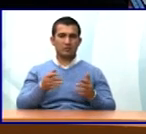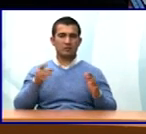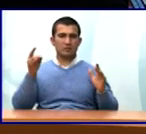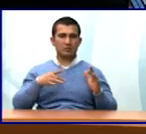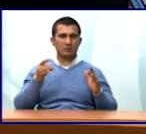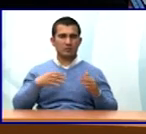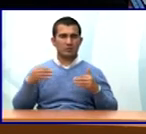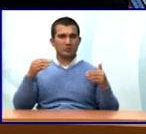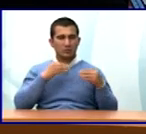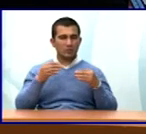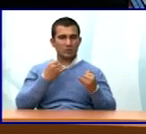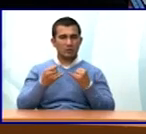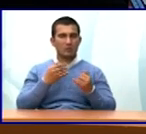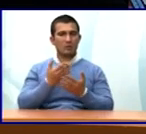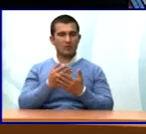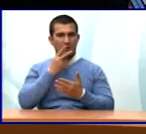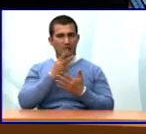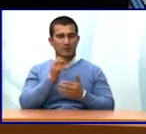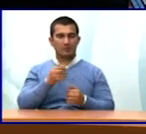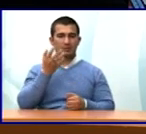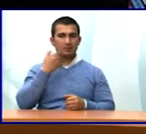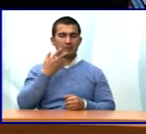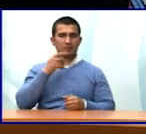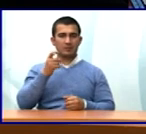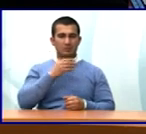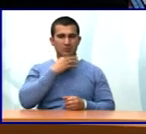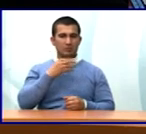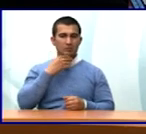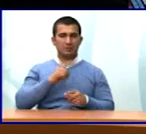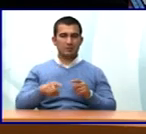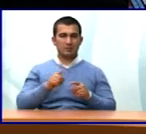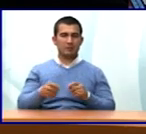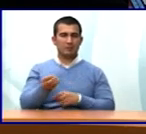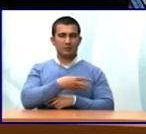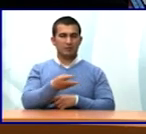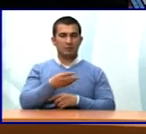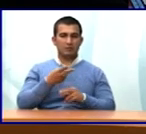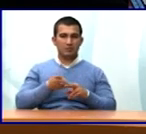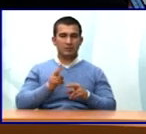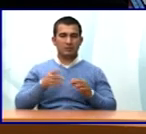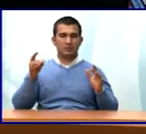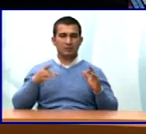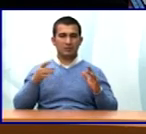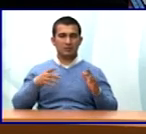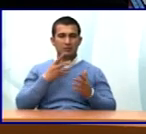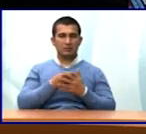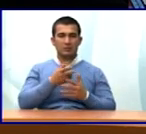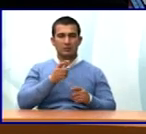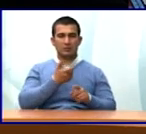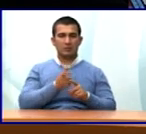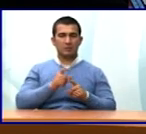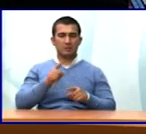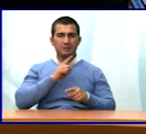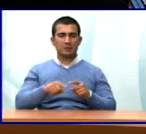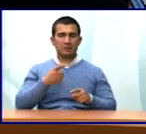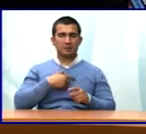qovun mahsulotlari. Agarda dori ko'p miqdorda solingan bo'lsa, ana o'sha tarvuz tezda o'zini asl holatini